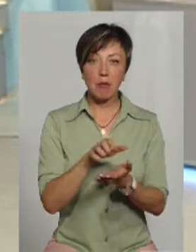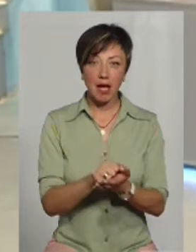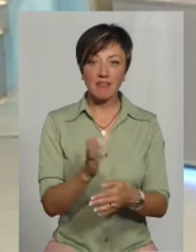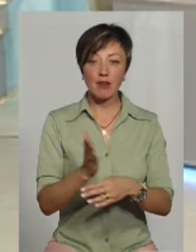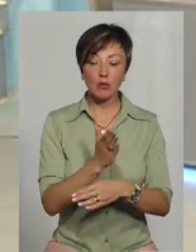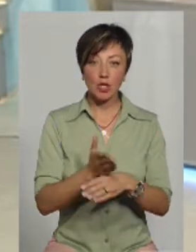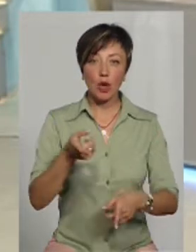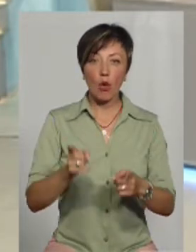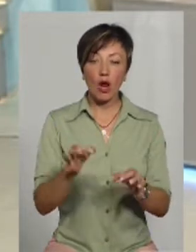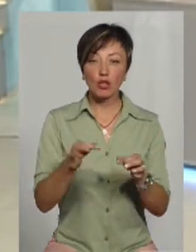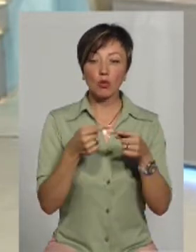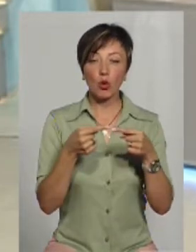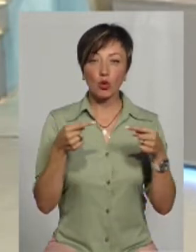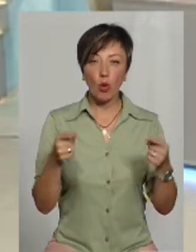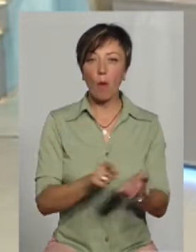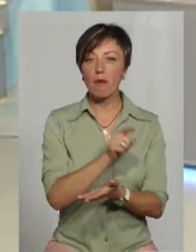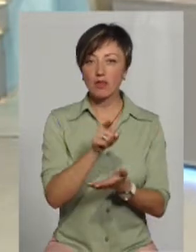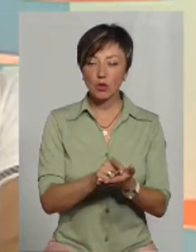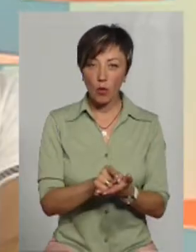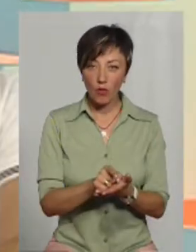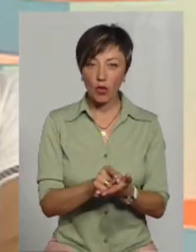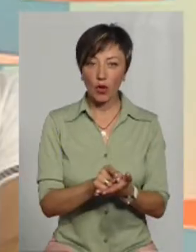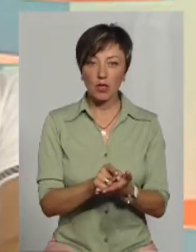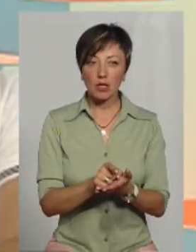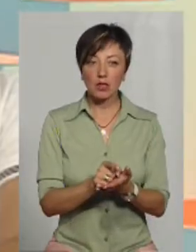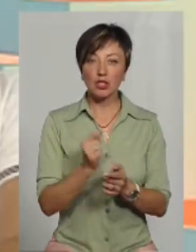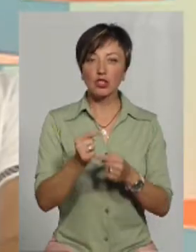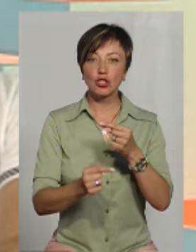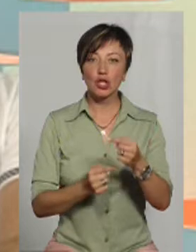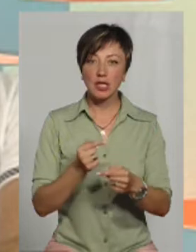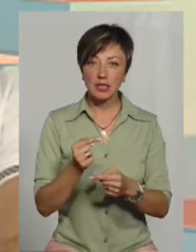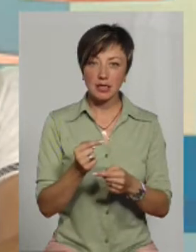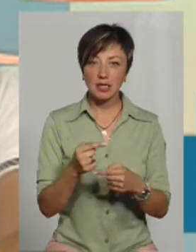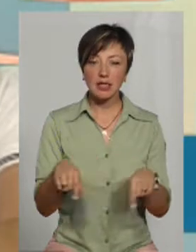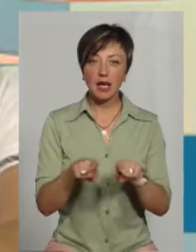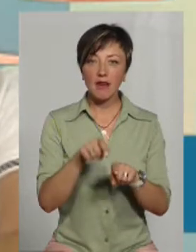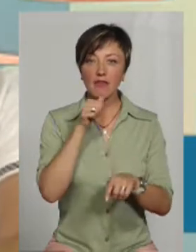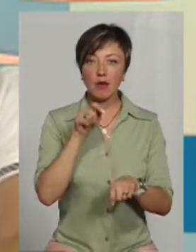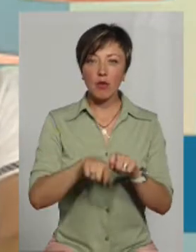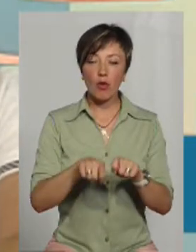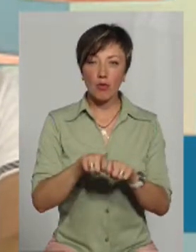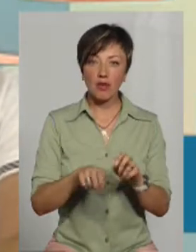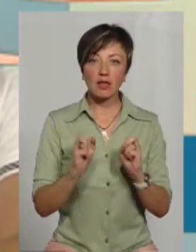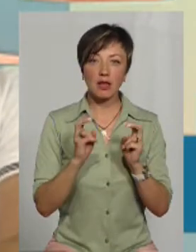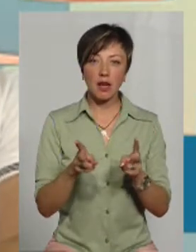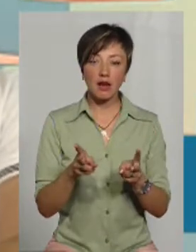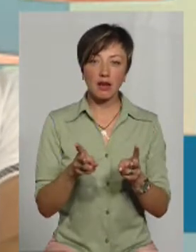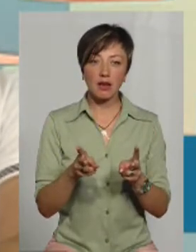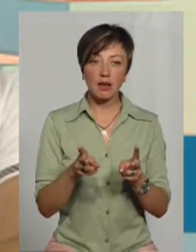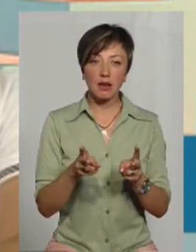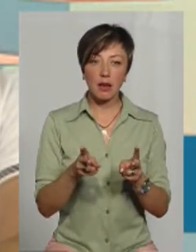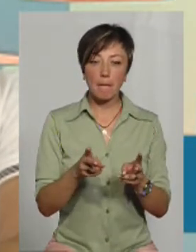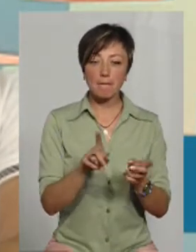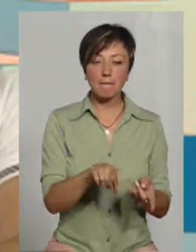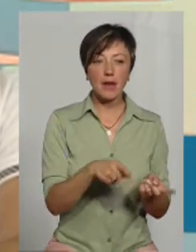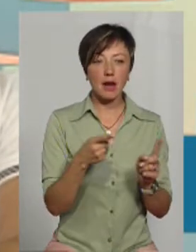займатися виробництвом органічної продукції, обов'язково проходить через такі випробування, як